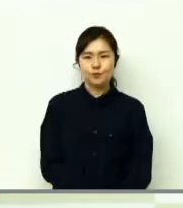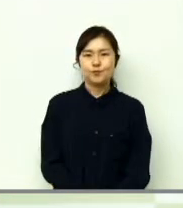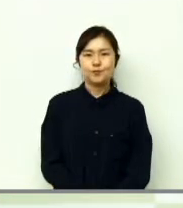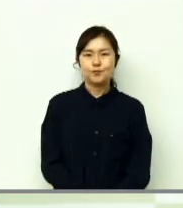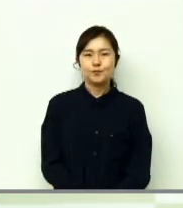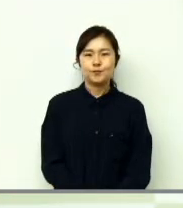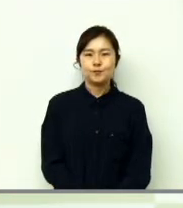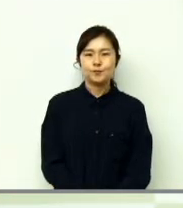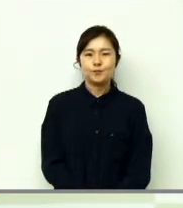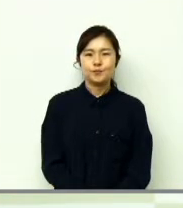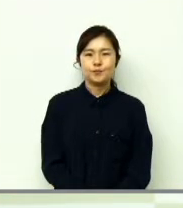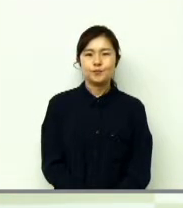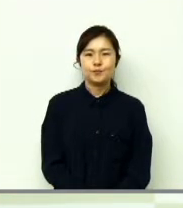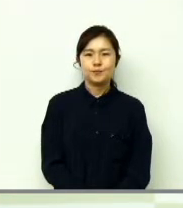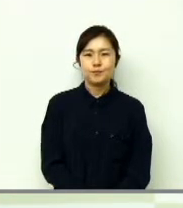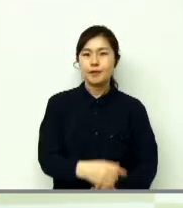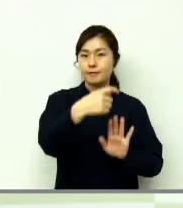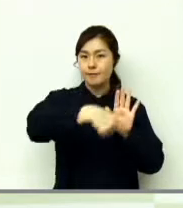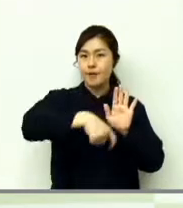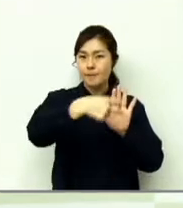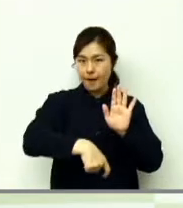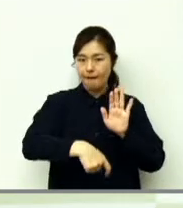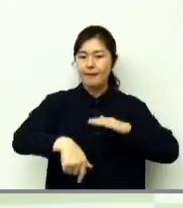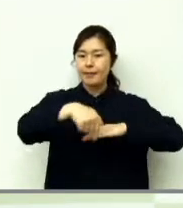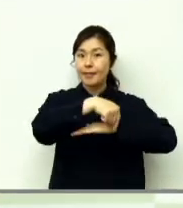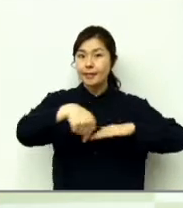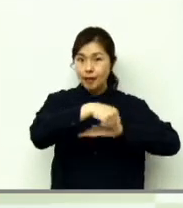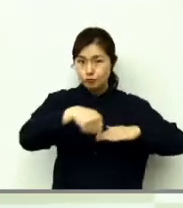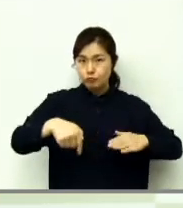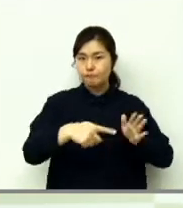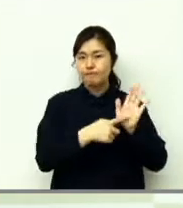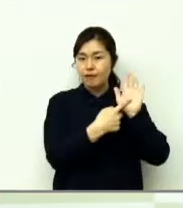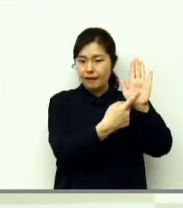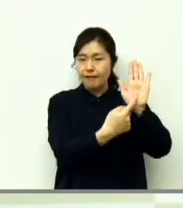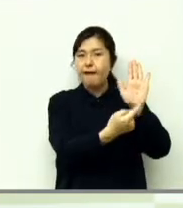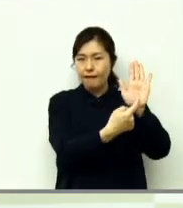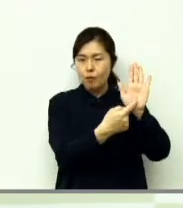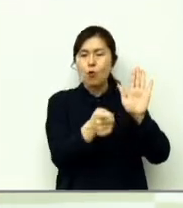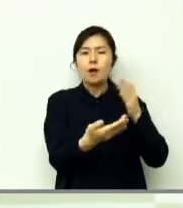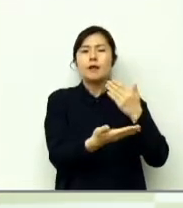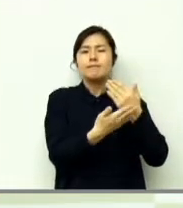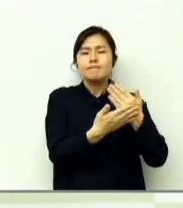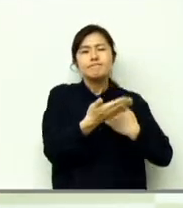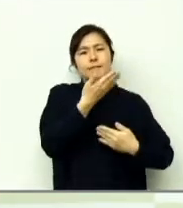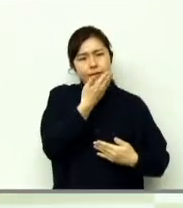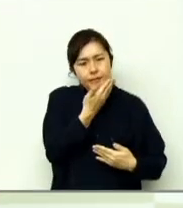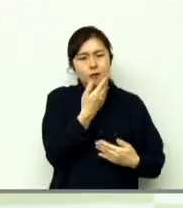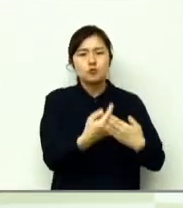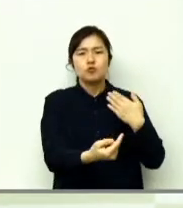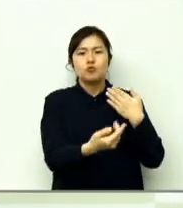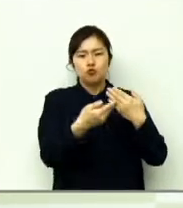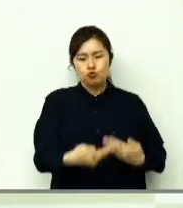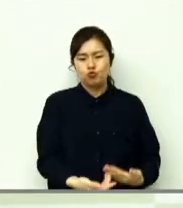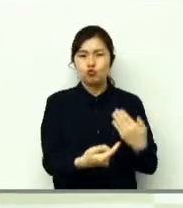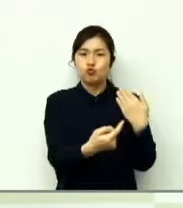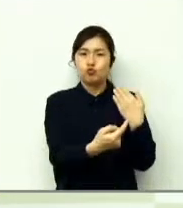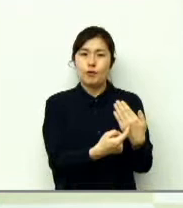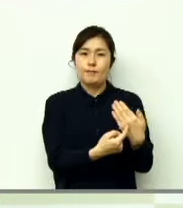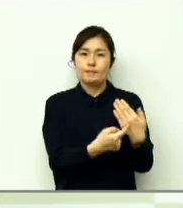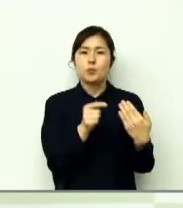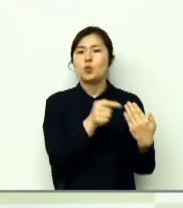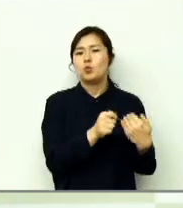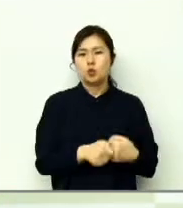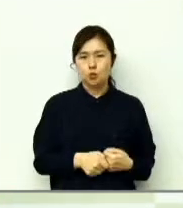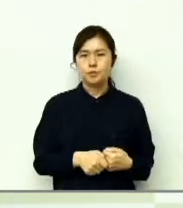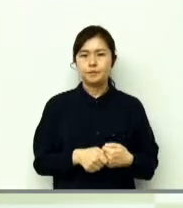ても、掲げたこうした計画、あるいは重点項目でありますので、しっかりといわゆる計画をするだけ